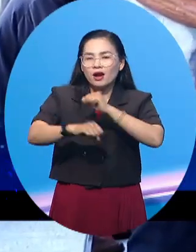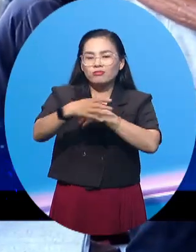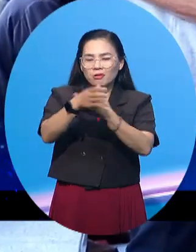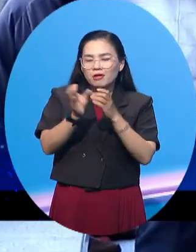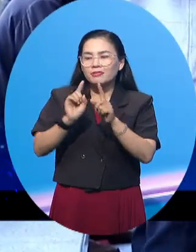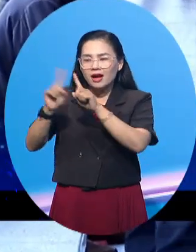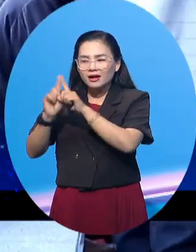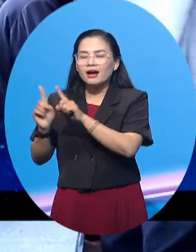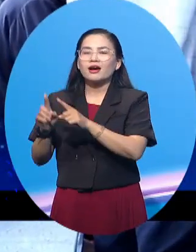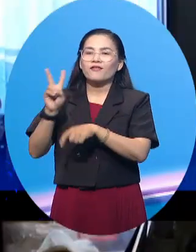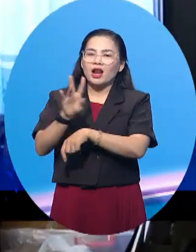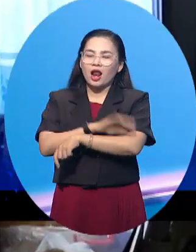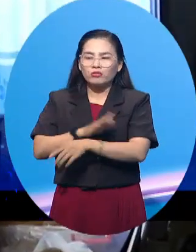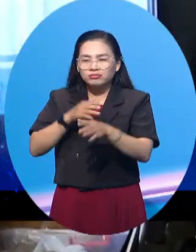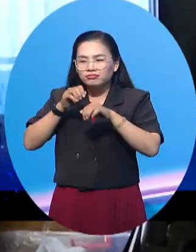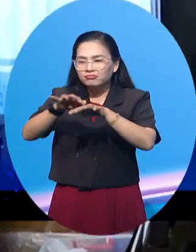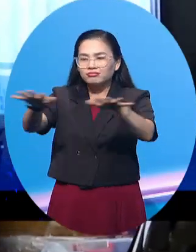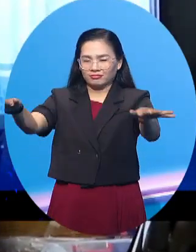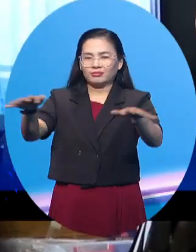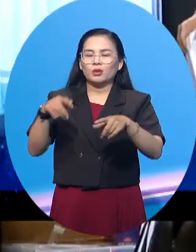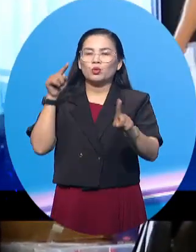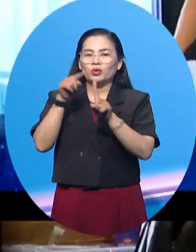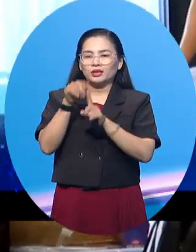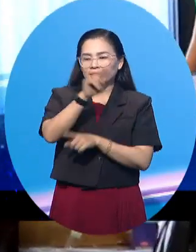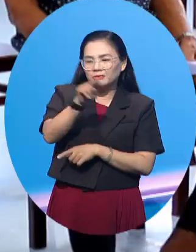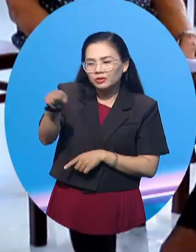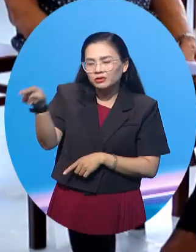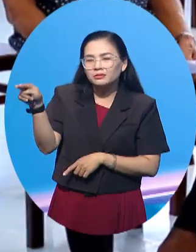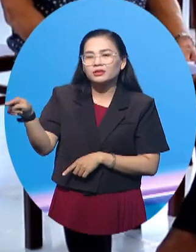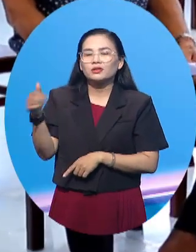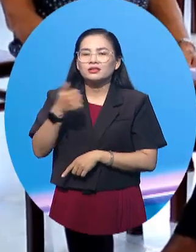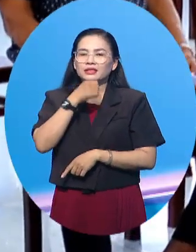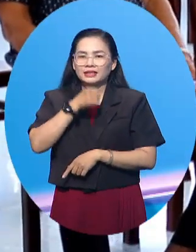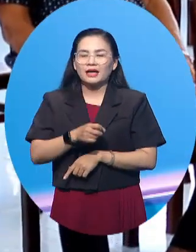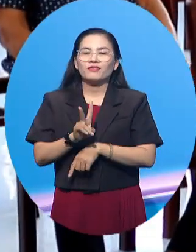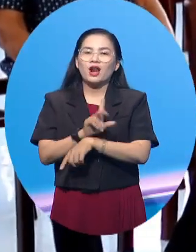địa phương khác trên địa bàn tỉnh Vĩnh Long để nâng cao sức khỏe cho người dân, đặc biệt là người cao tuổi.